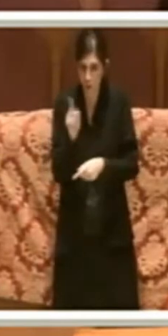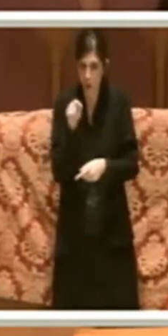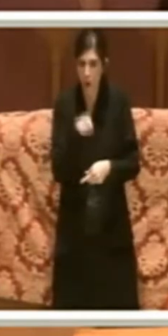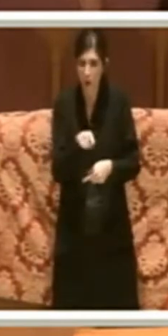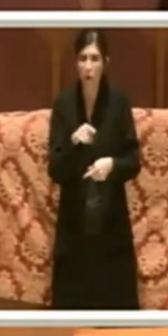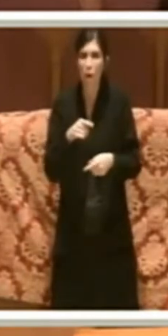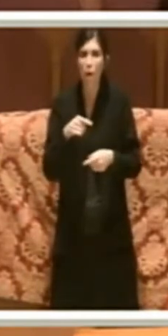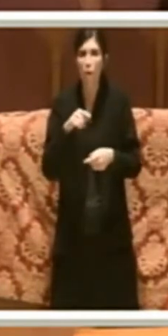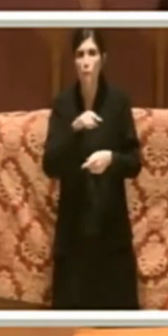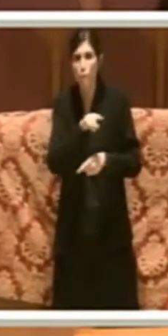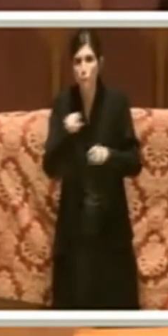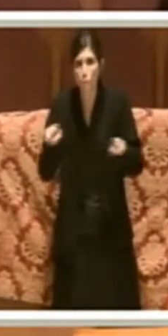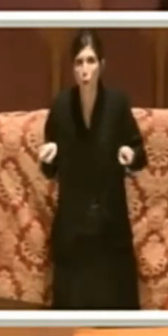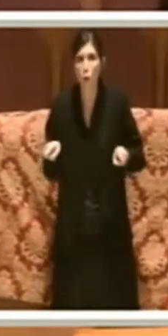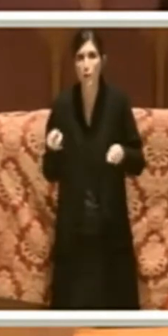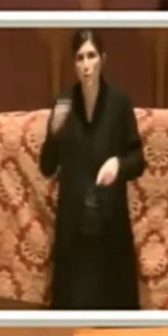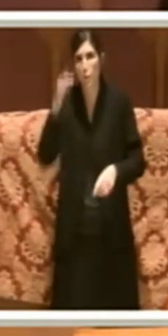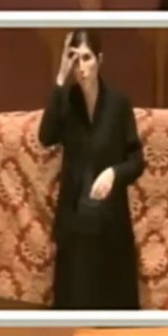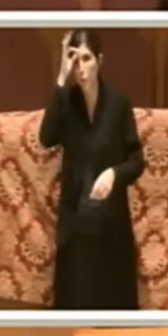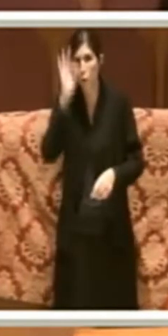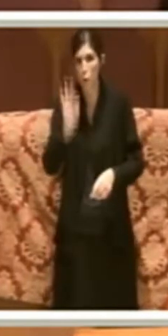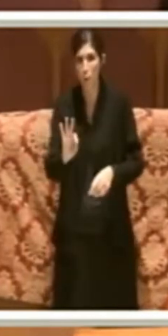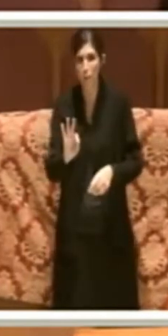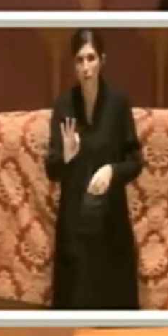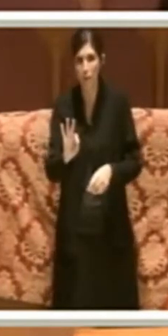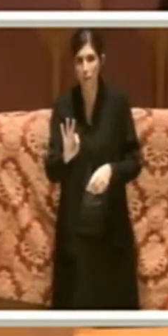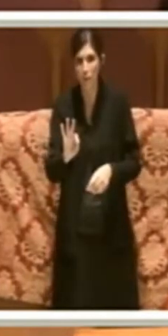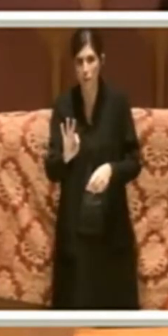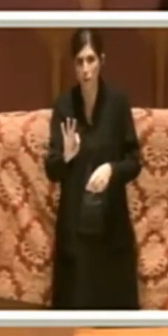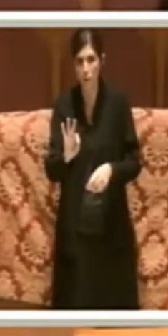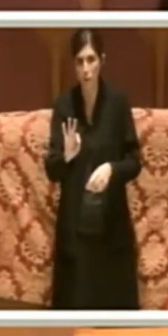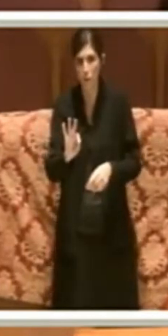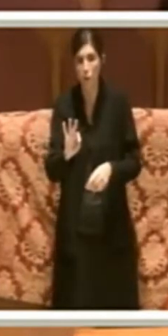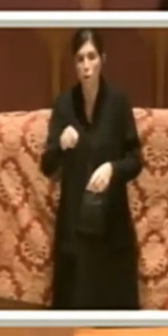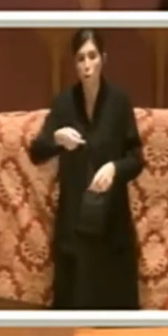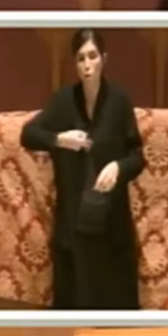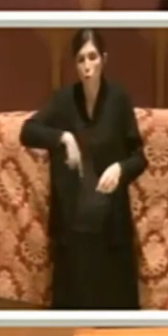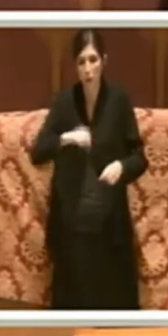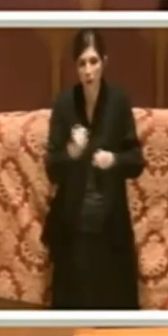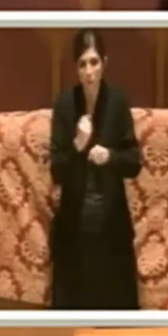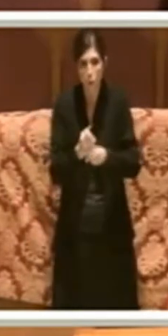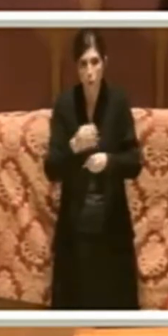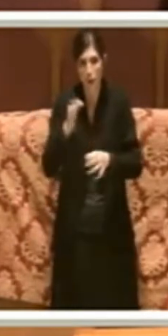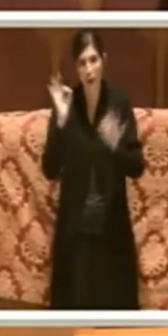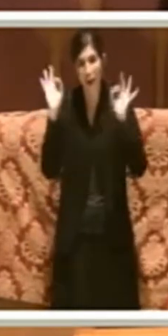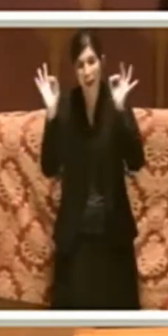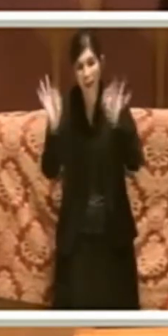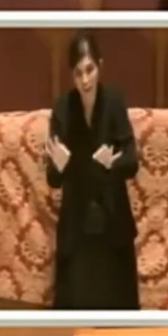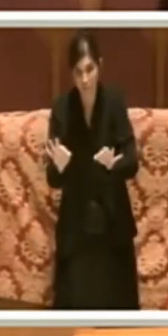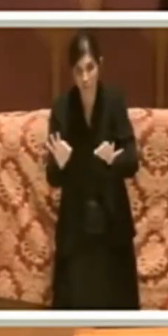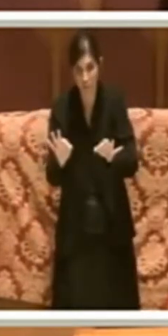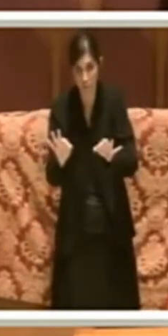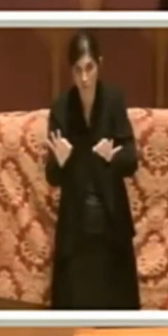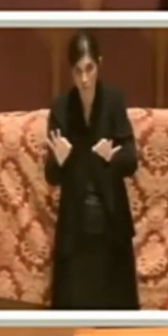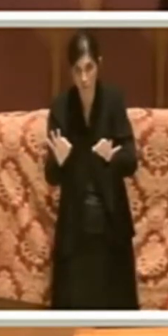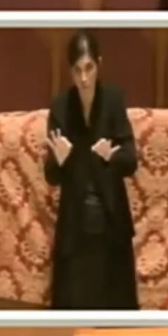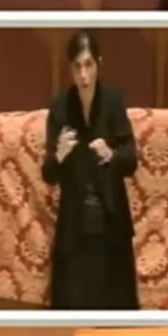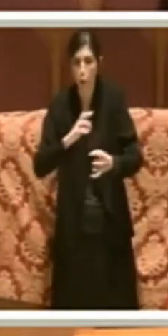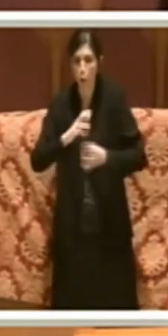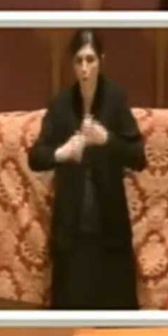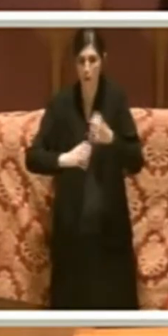risultato, ma noi lo sappiamo, vero assessore? Noi stiamo lavorando per quello, ed è chiaro che al modificarsi delle